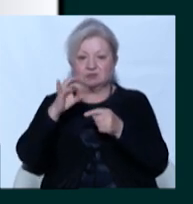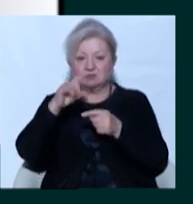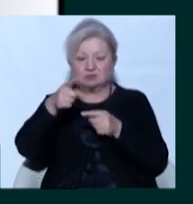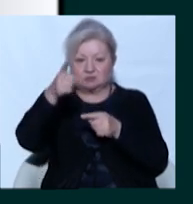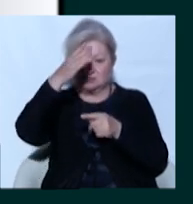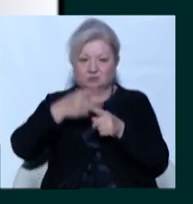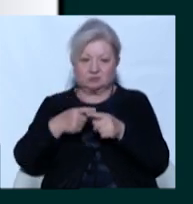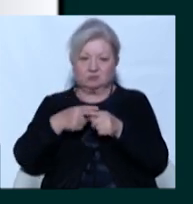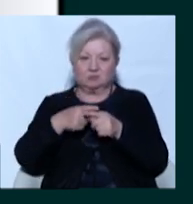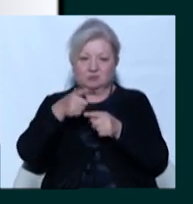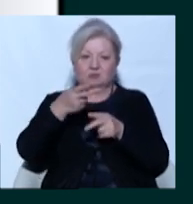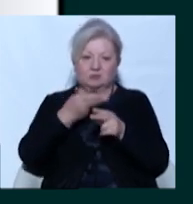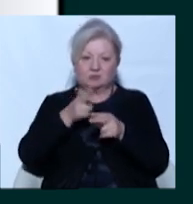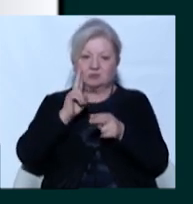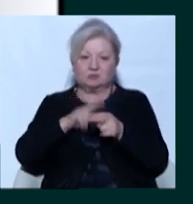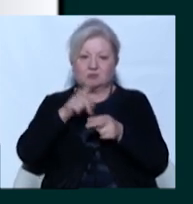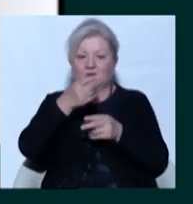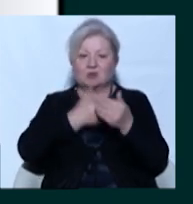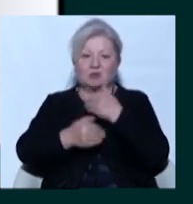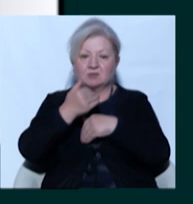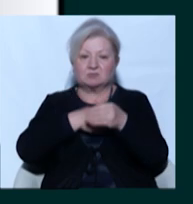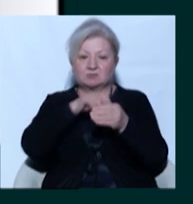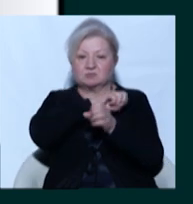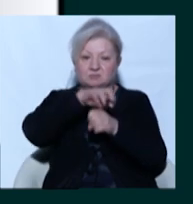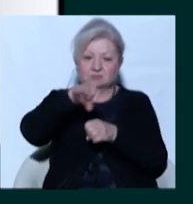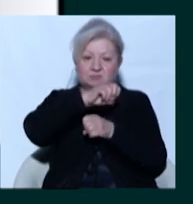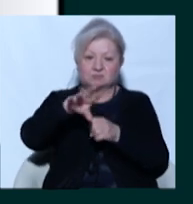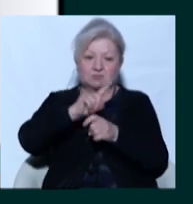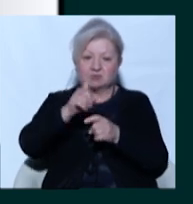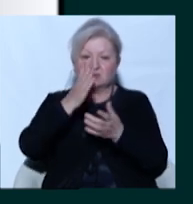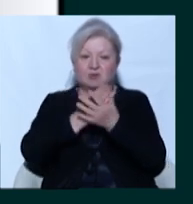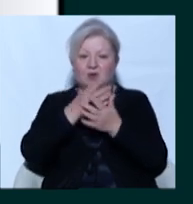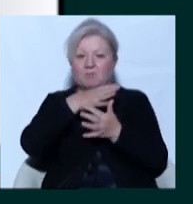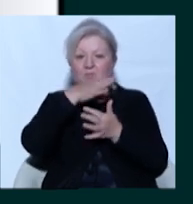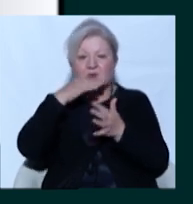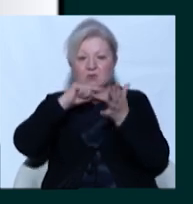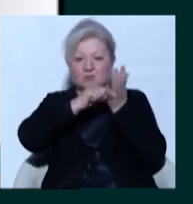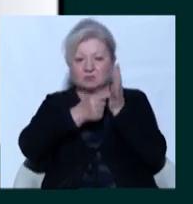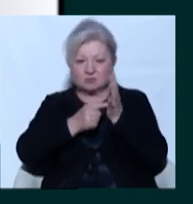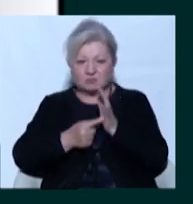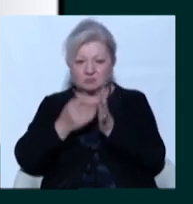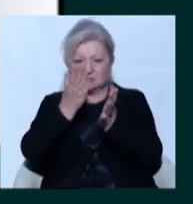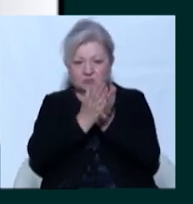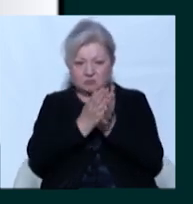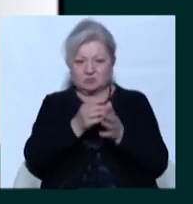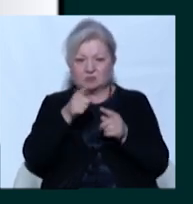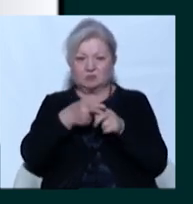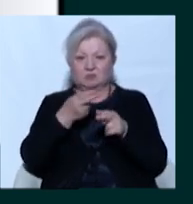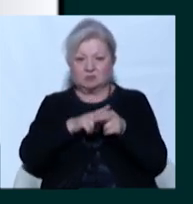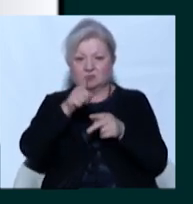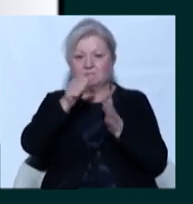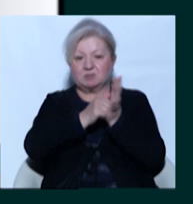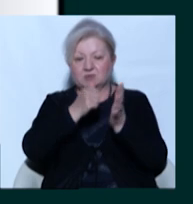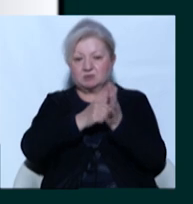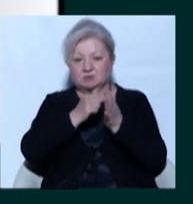ვინაიდან ნებისმიერი წყარო უამრავი წერტილისგან შედგება, შესაბამისად აი ეს ნახევარ ჭრილი სწორედ არის